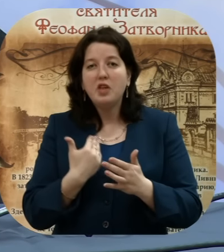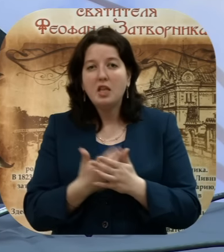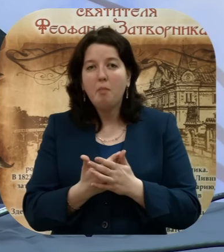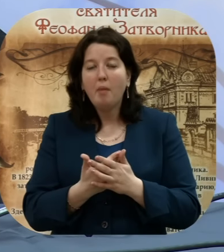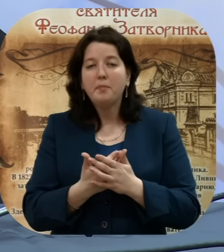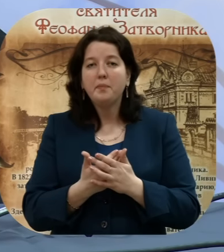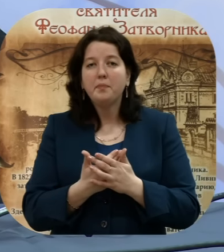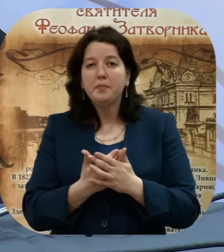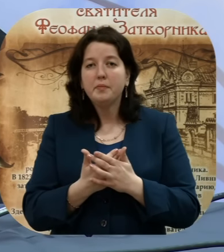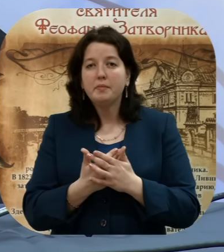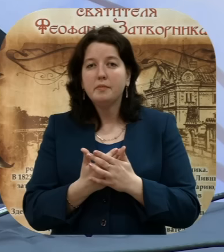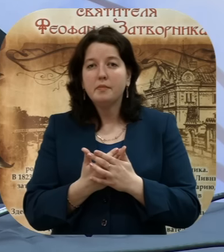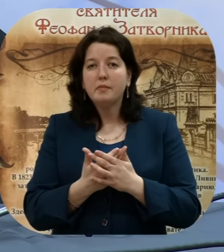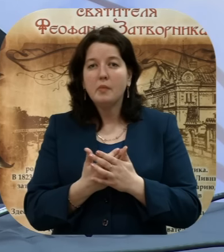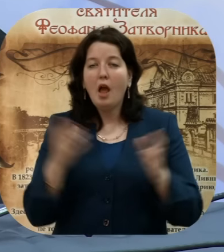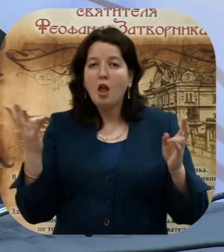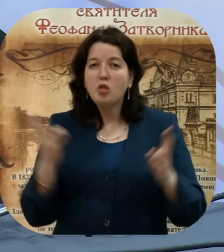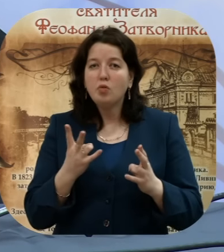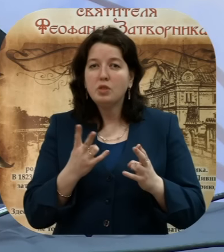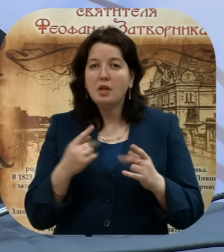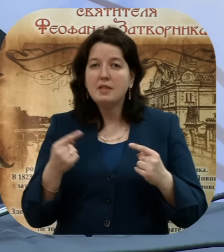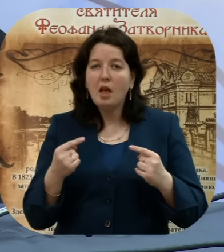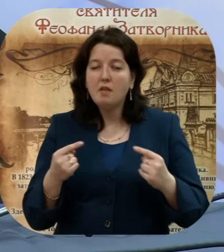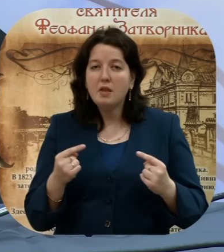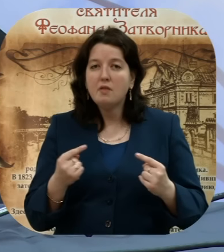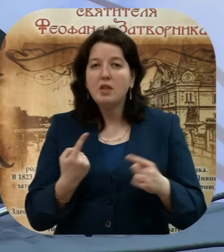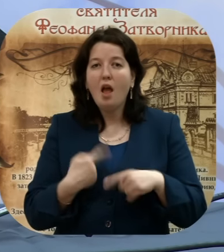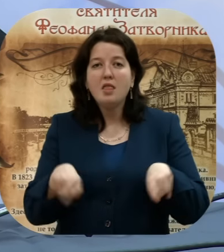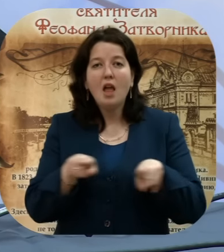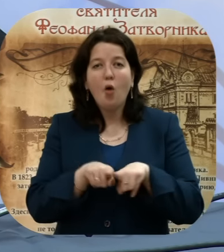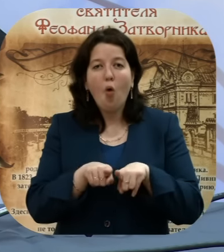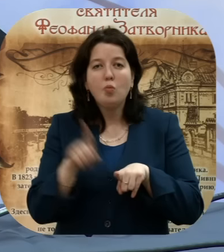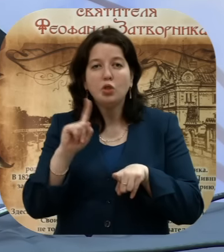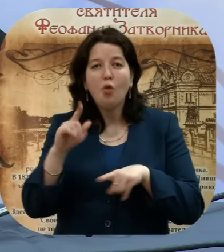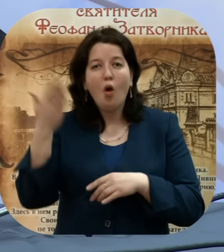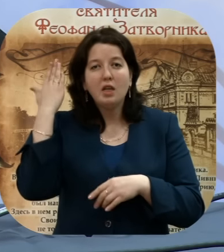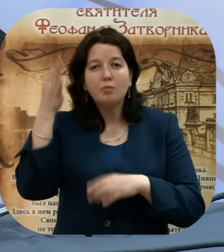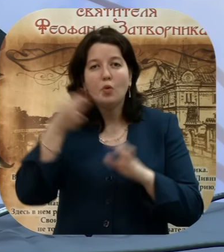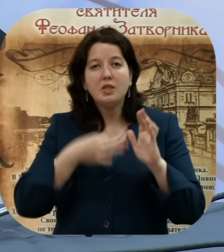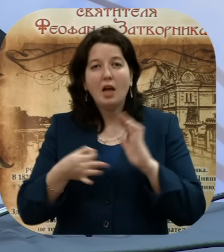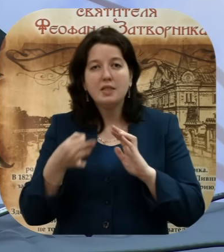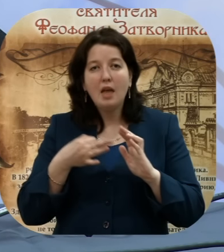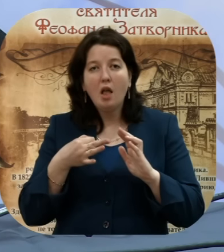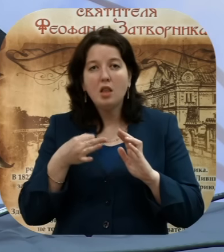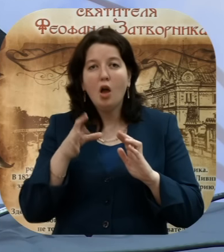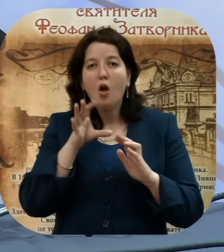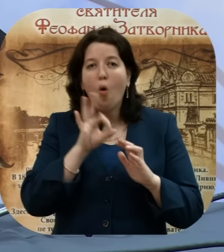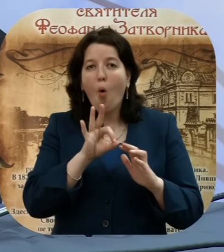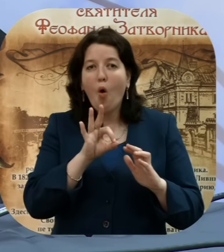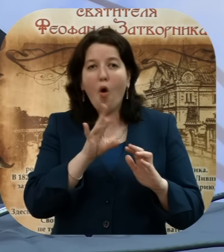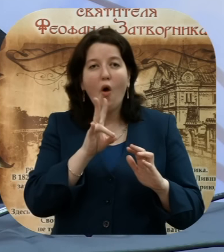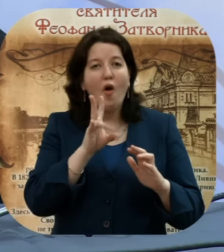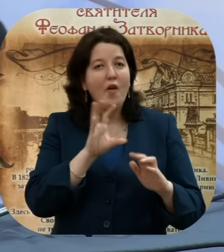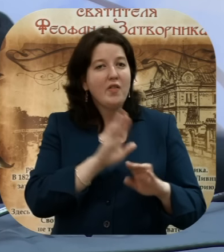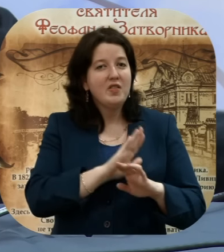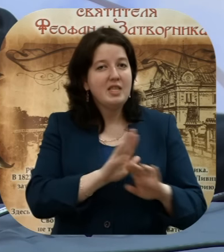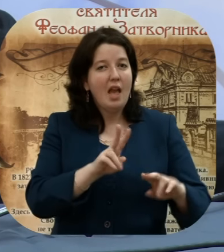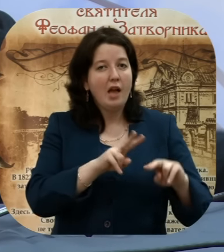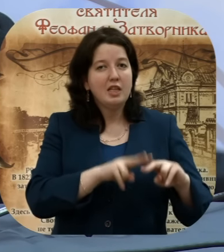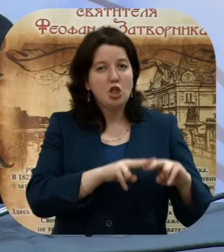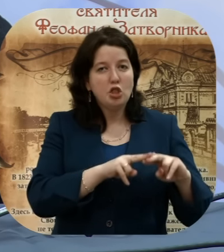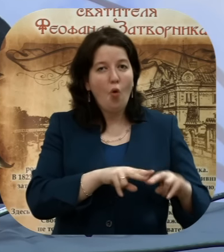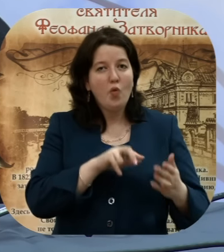видимо, надо следовать такому. Господь сказал о некрещенных детях, которые хотели